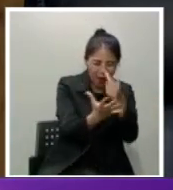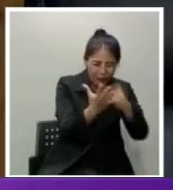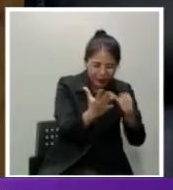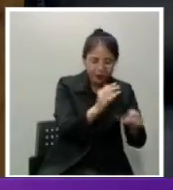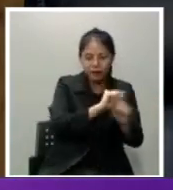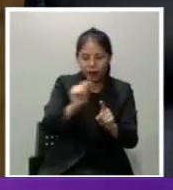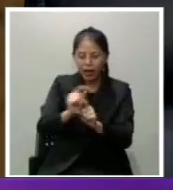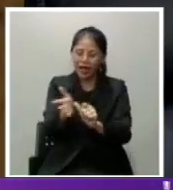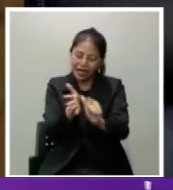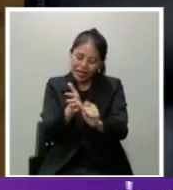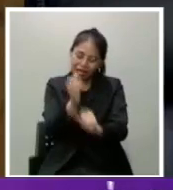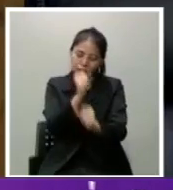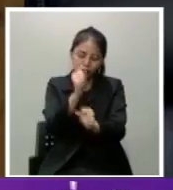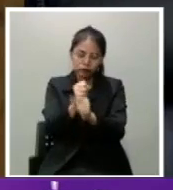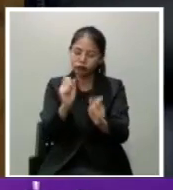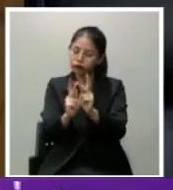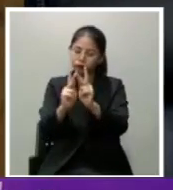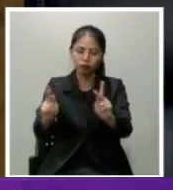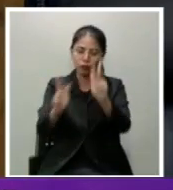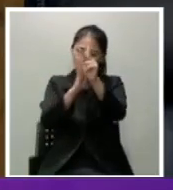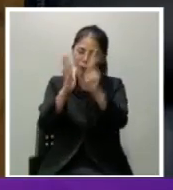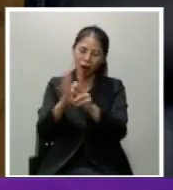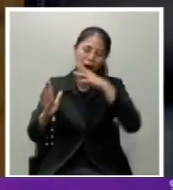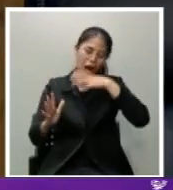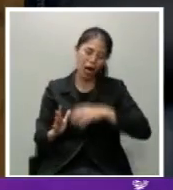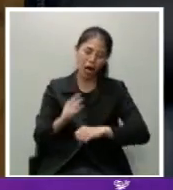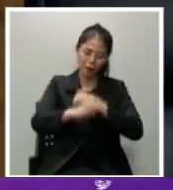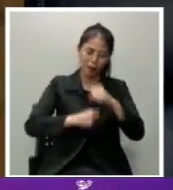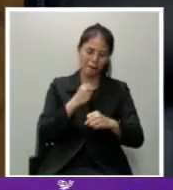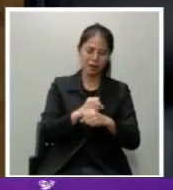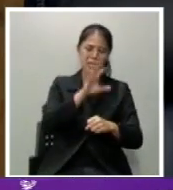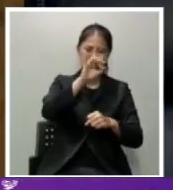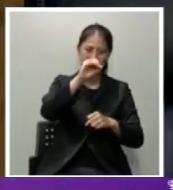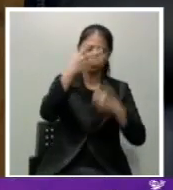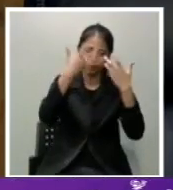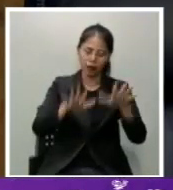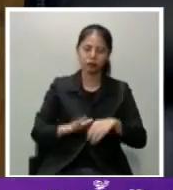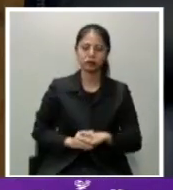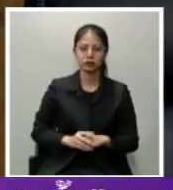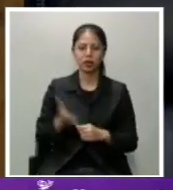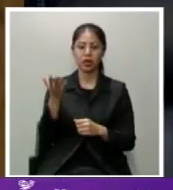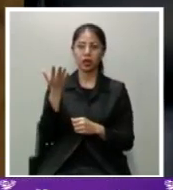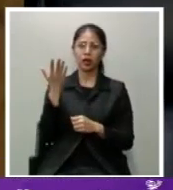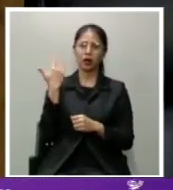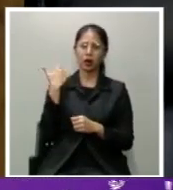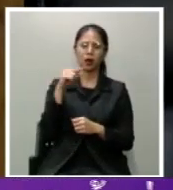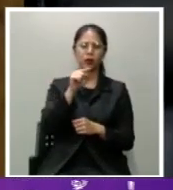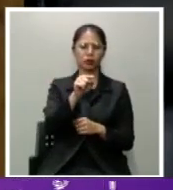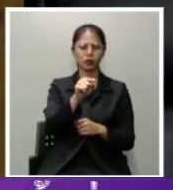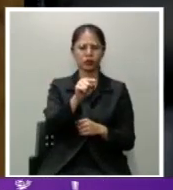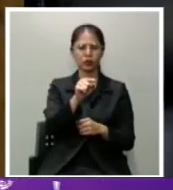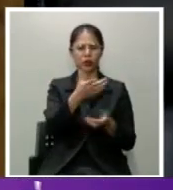แล้วคิดว่าคราวนี้สังคายนาทั้งฉบับเพราะกฎหมายนี้เก่าแก่มาตั้งเกือบ90ปีแล้วแล้วตอนนั้นเตรียมจะต้องรับ